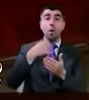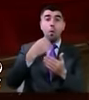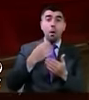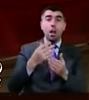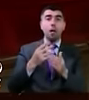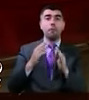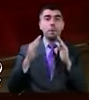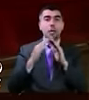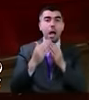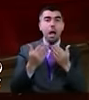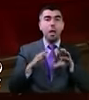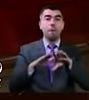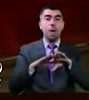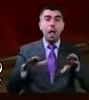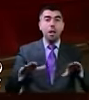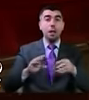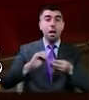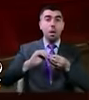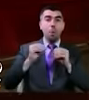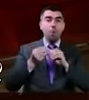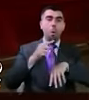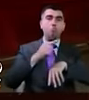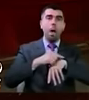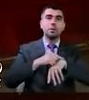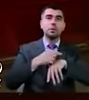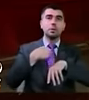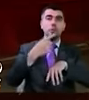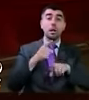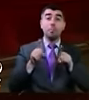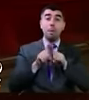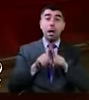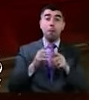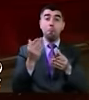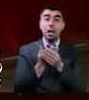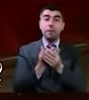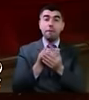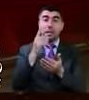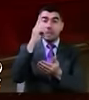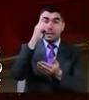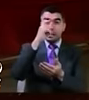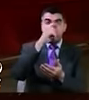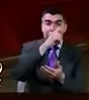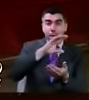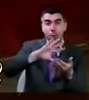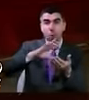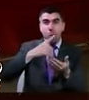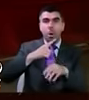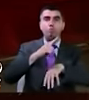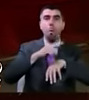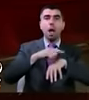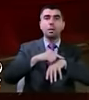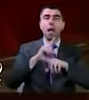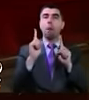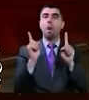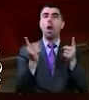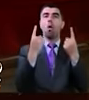العقارية. وهذه العقارية القضية العقارية هي معقدة وتتطلب وقت، غنشوفوا شنو هو الوقت الملائم لها، ويعود معروف عند